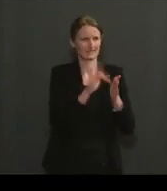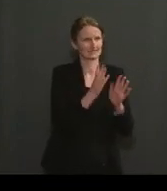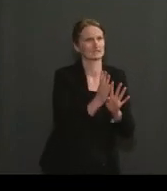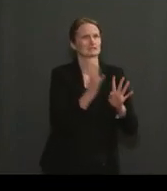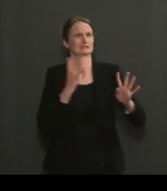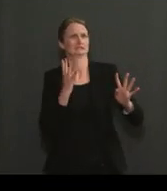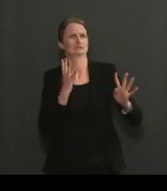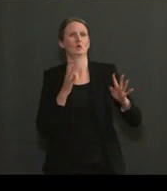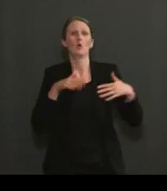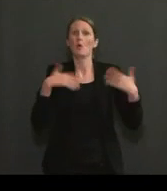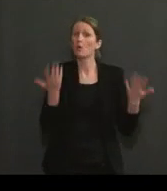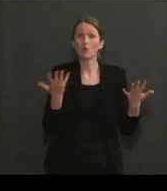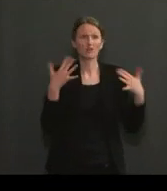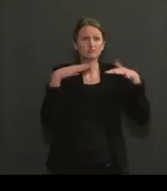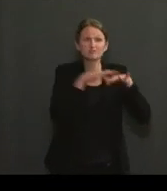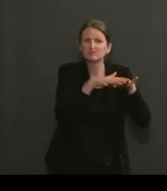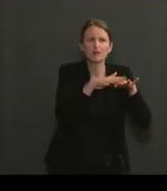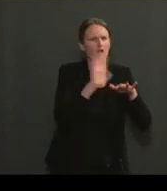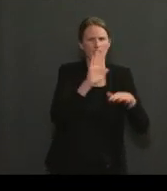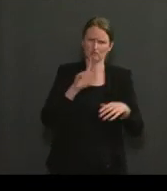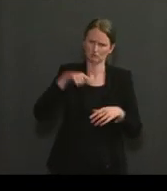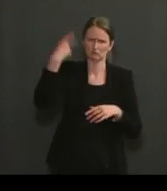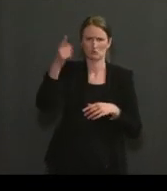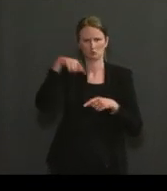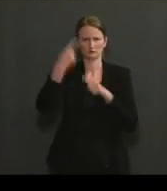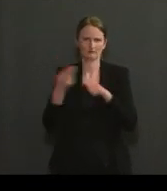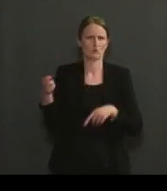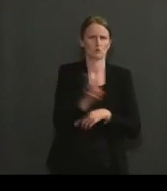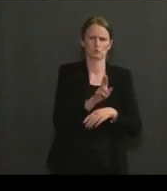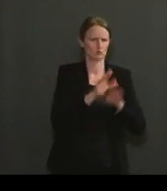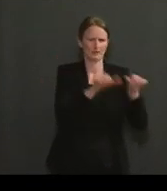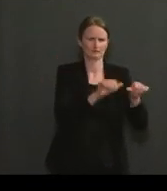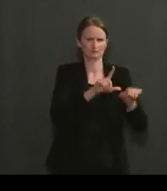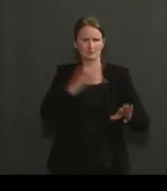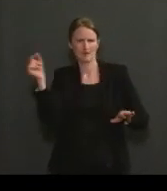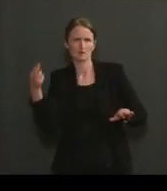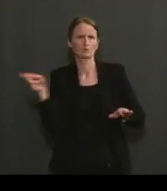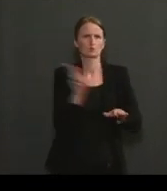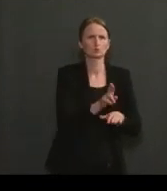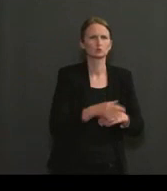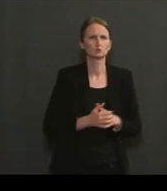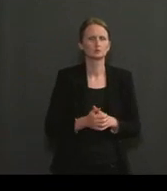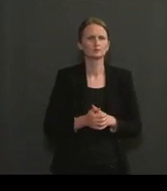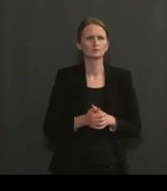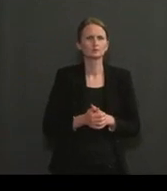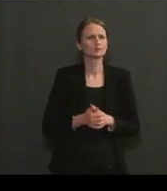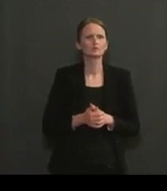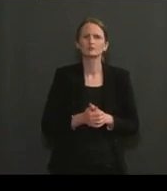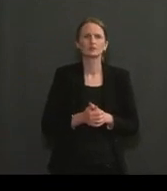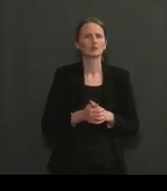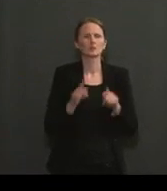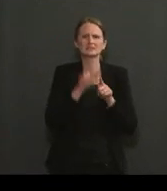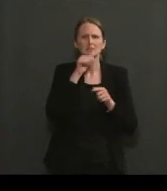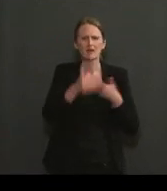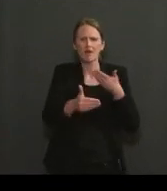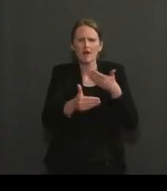effectuer nos achats. Plus nous étalerons nos achats, mieux ce sera. Rappelons-nous aussi que la plupart des commerces proposent encore d'effectuer nos